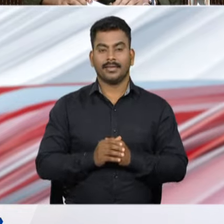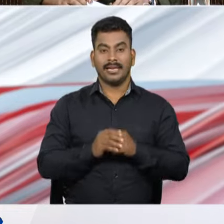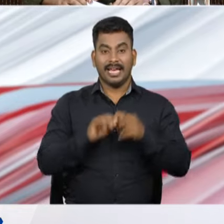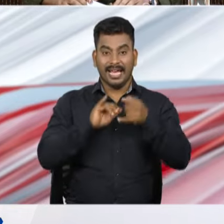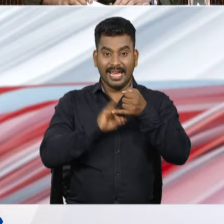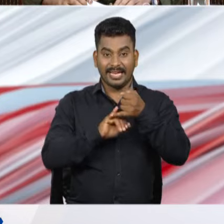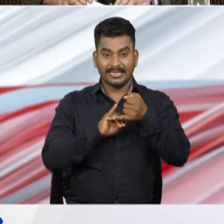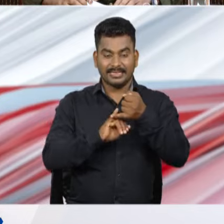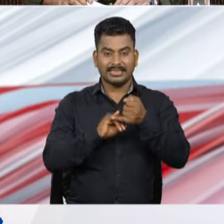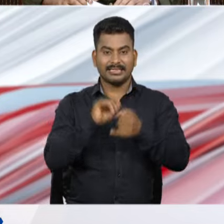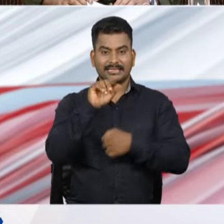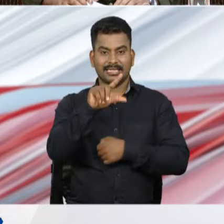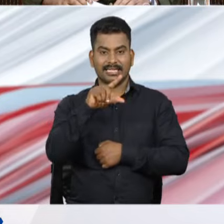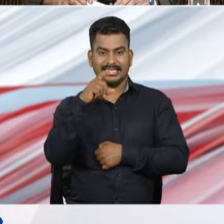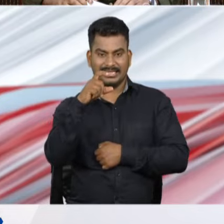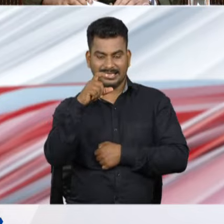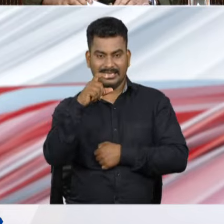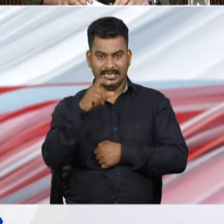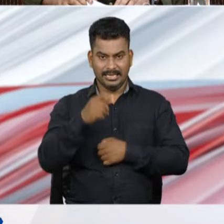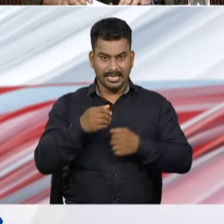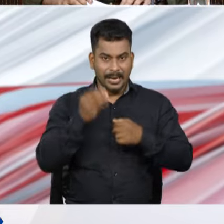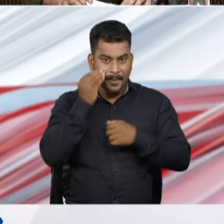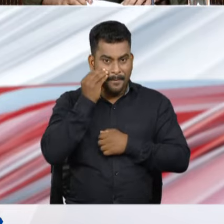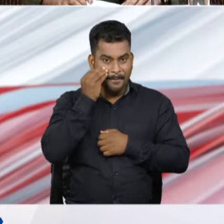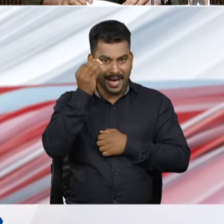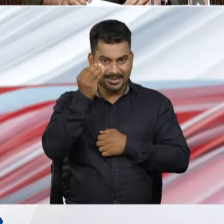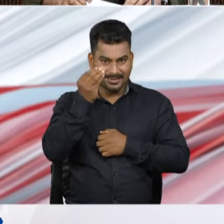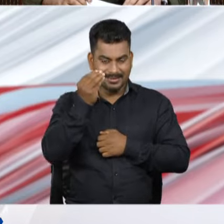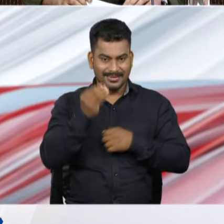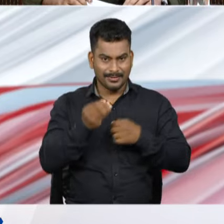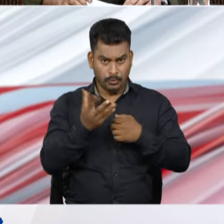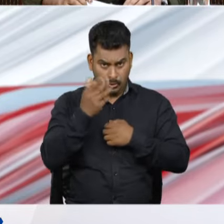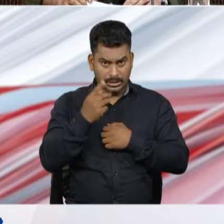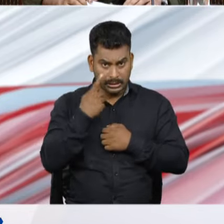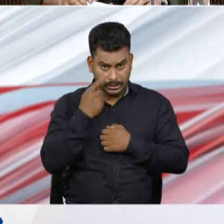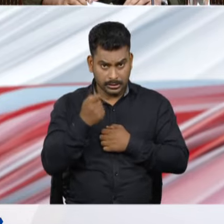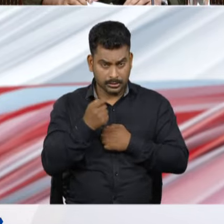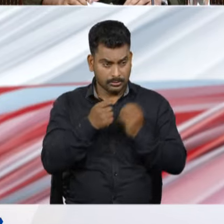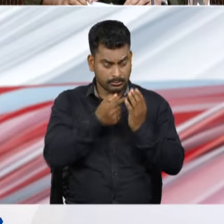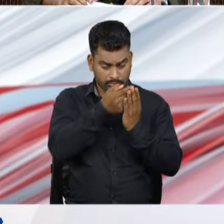SSLC പരീക്ഷയുടെ മാർക്ക് ലിസ്റ്റ്